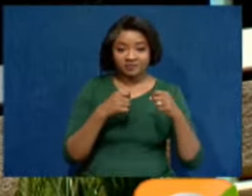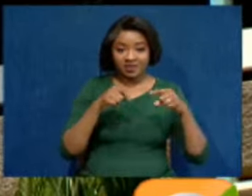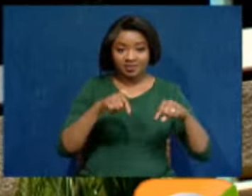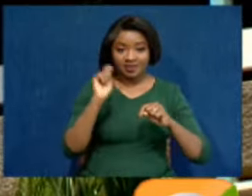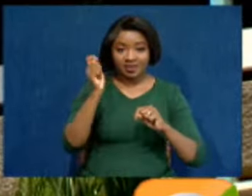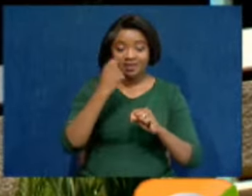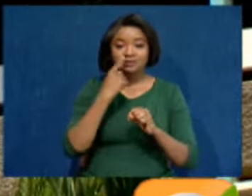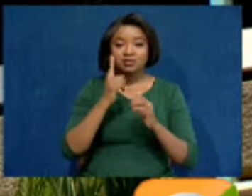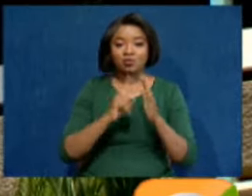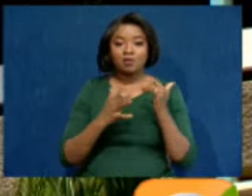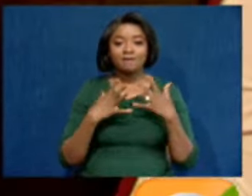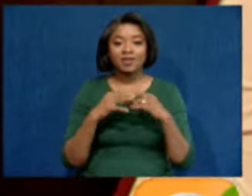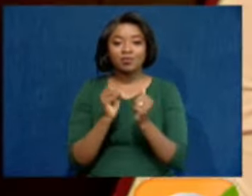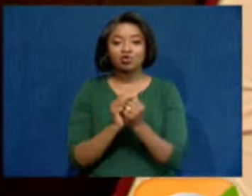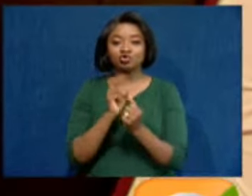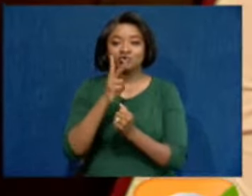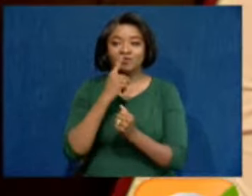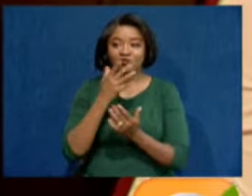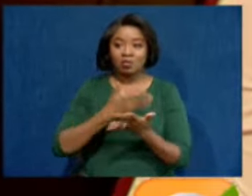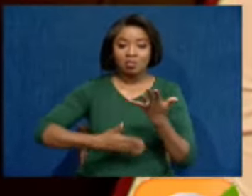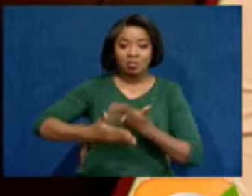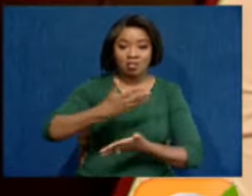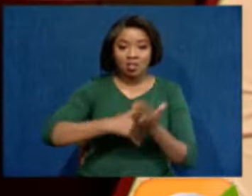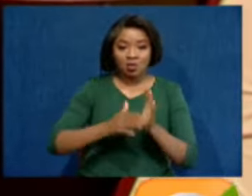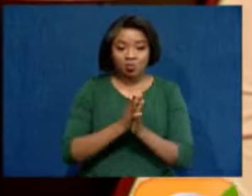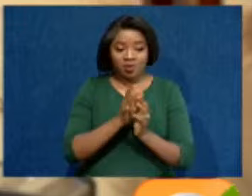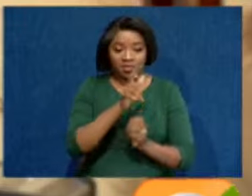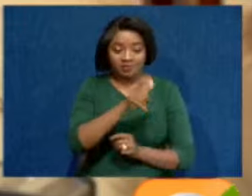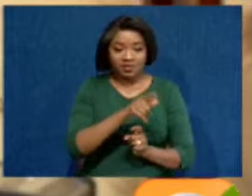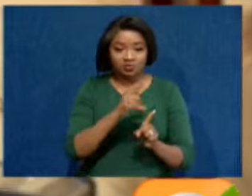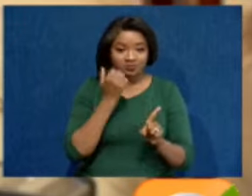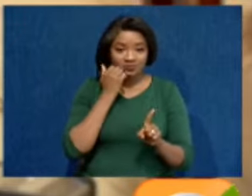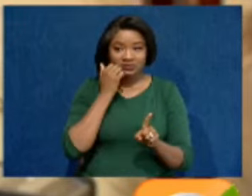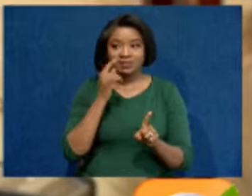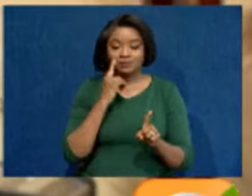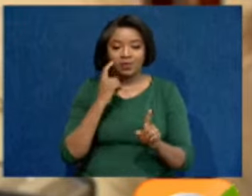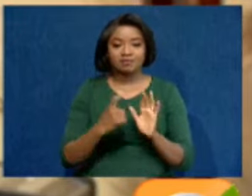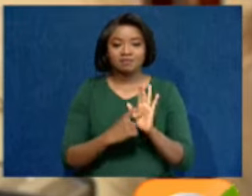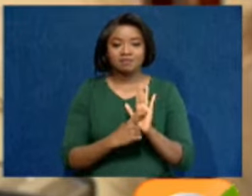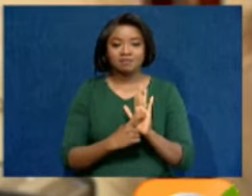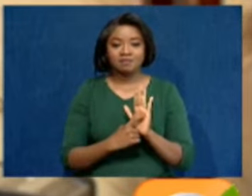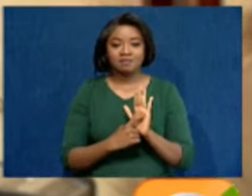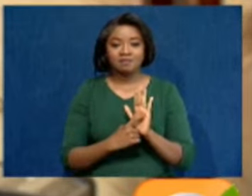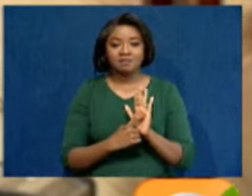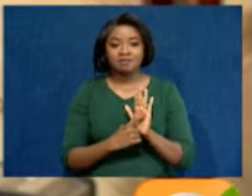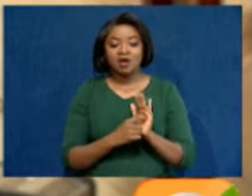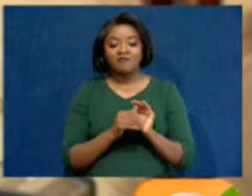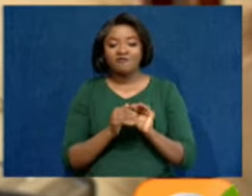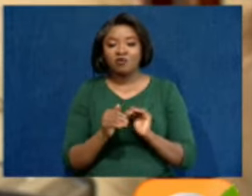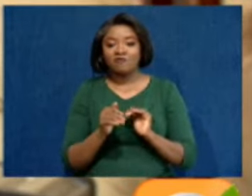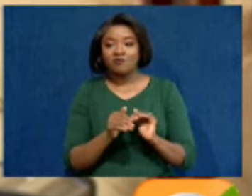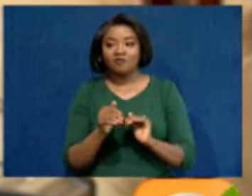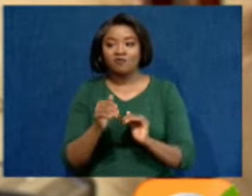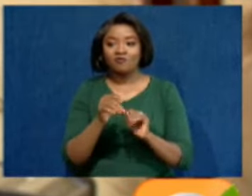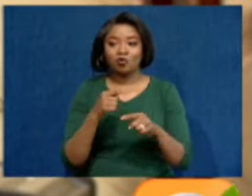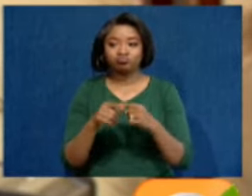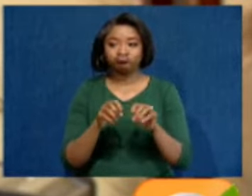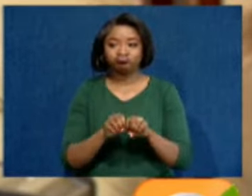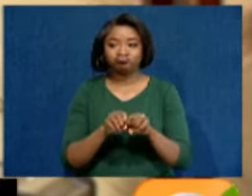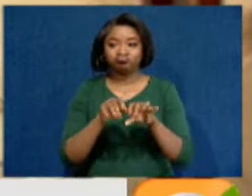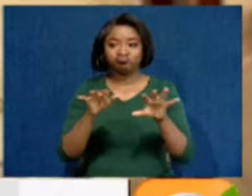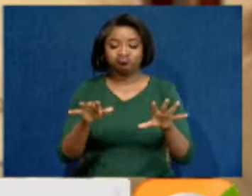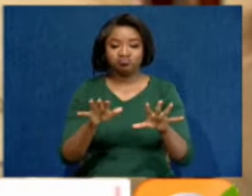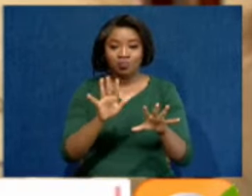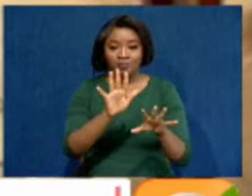watu 12 waliotangamana na mwathiriwa wametambuliwa. The contact tracing went on and they were brought forward.